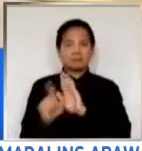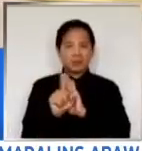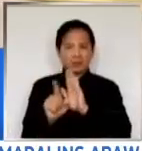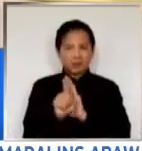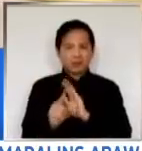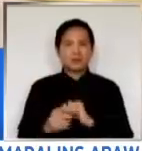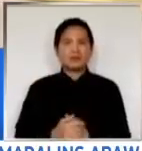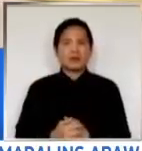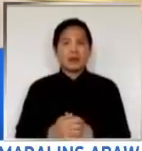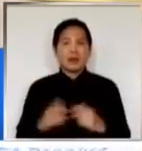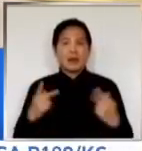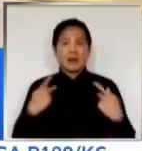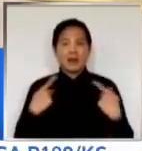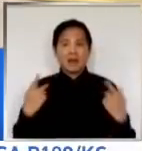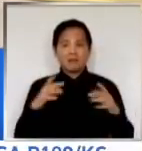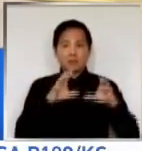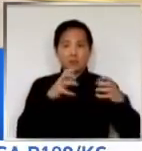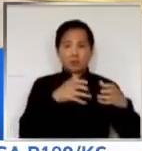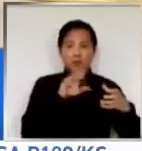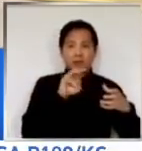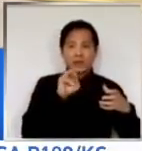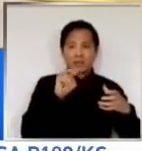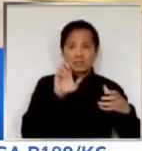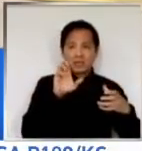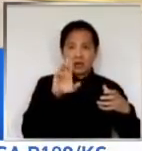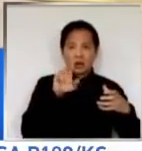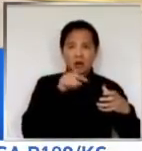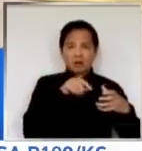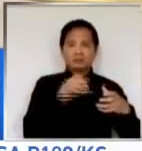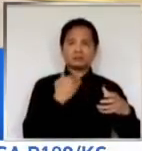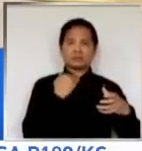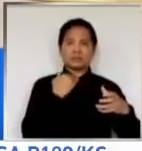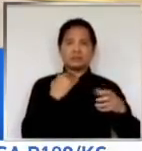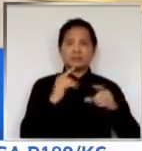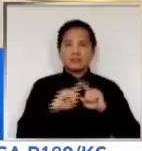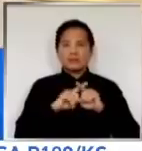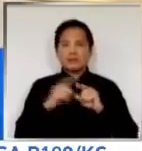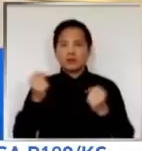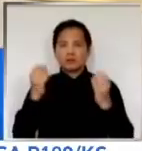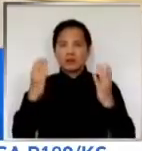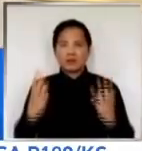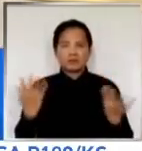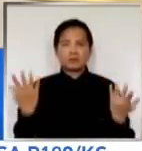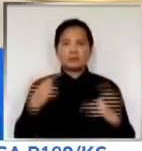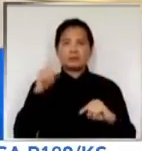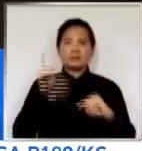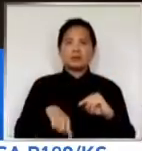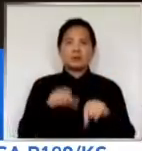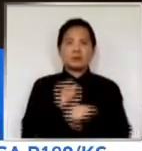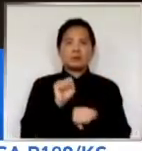ng bubble, nangangamba na ang ilang mga driver at konduktor para sa kanilang kabuhayan.